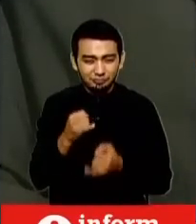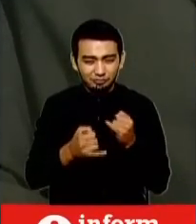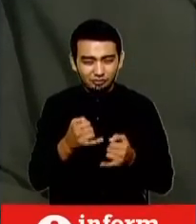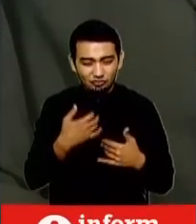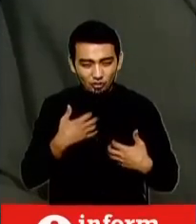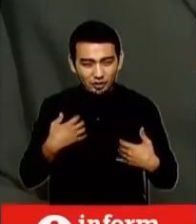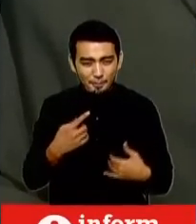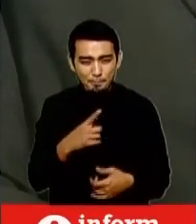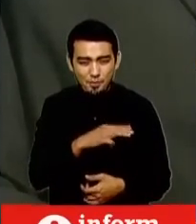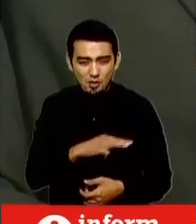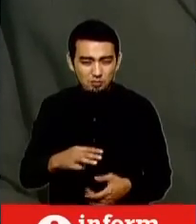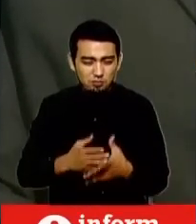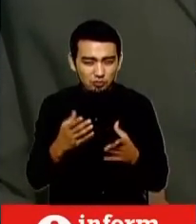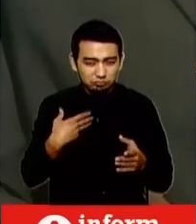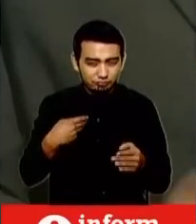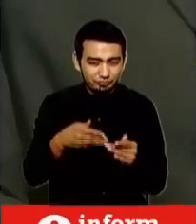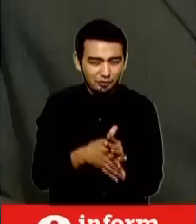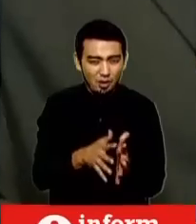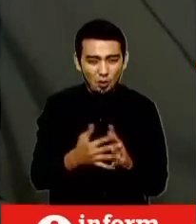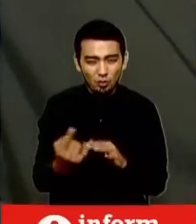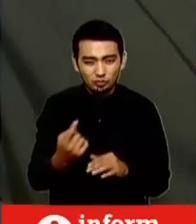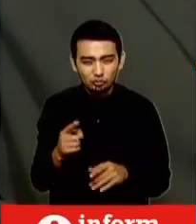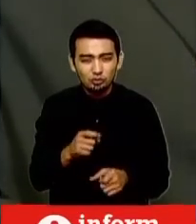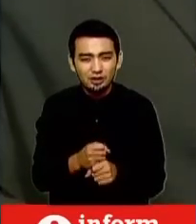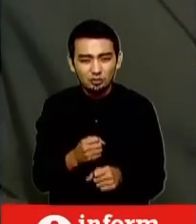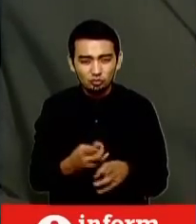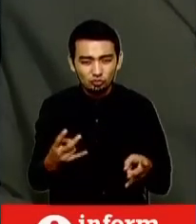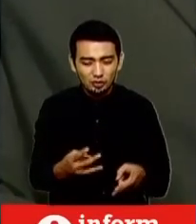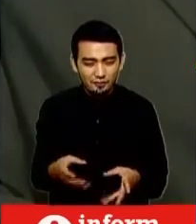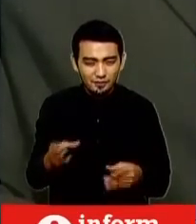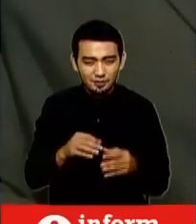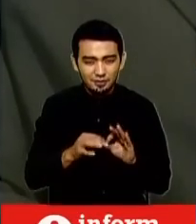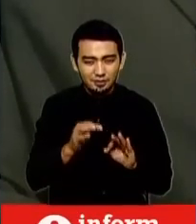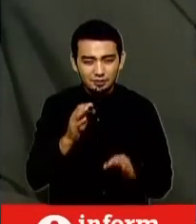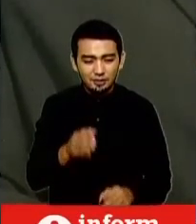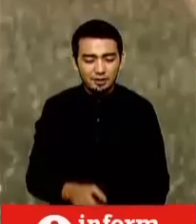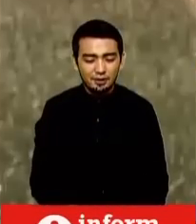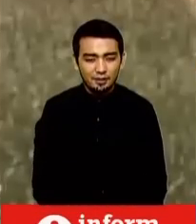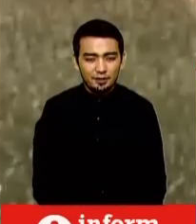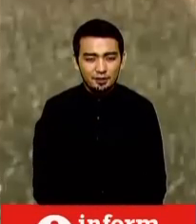жұмыстарына миллиондаған қаржы жұмсаған шаруалар енді қайтпек, әріптесім Айгүл Мырзағалиқызы анықтап көрді.